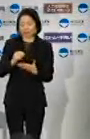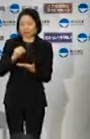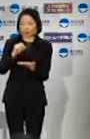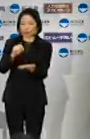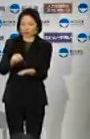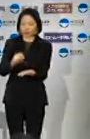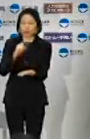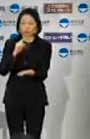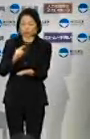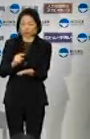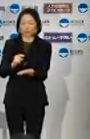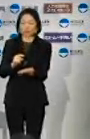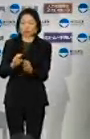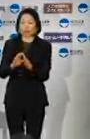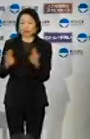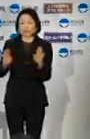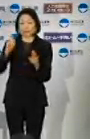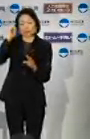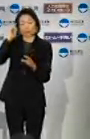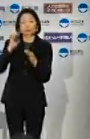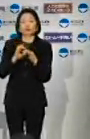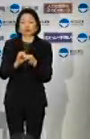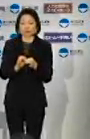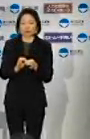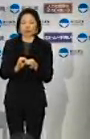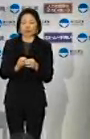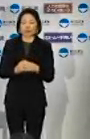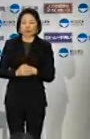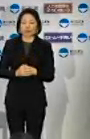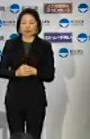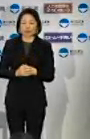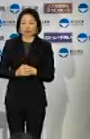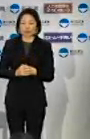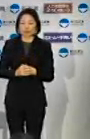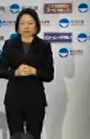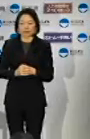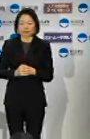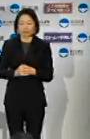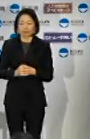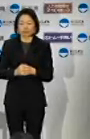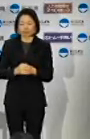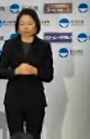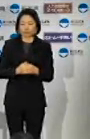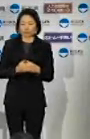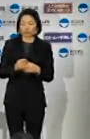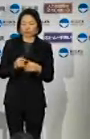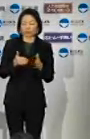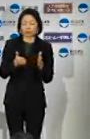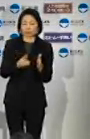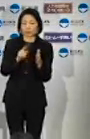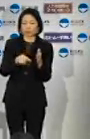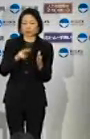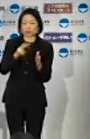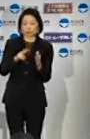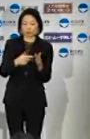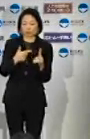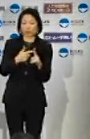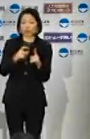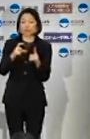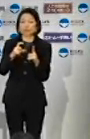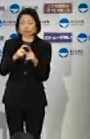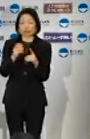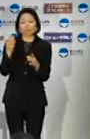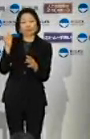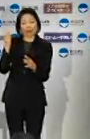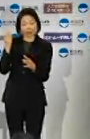は出てきてますが、そしてまた、この道の保育さん事業再生を行った関東での会